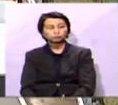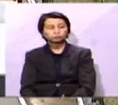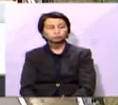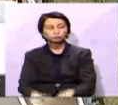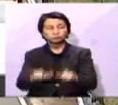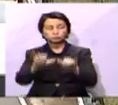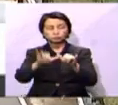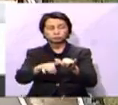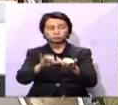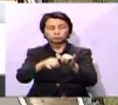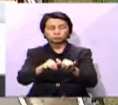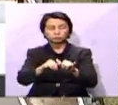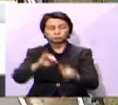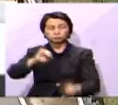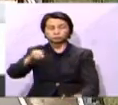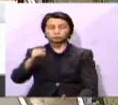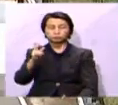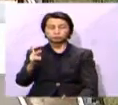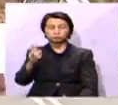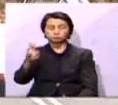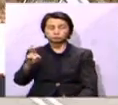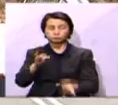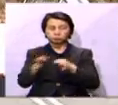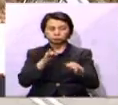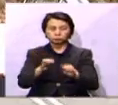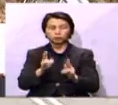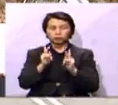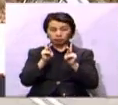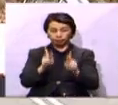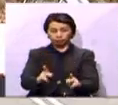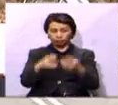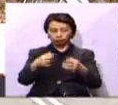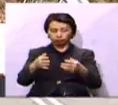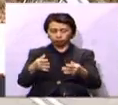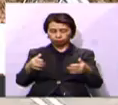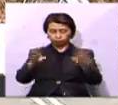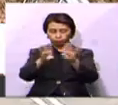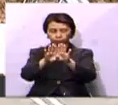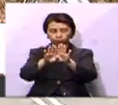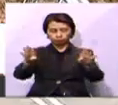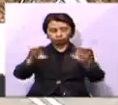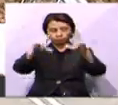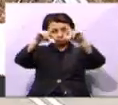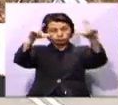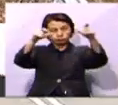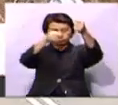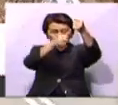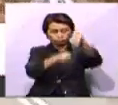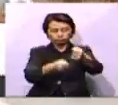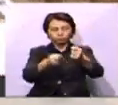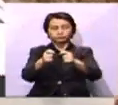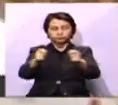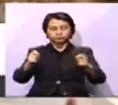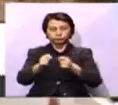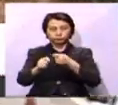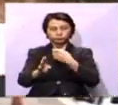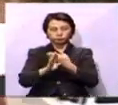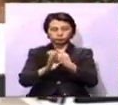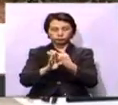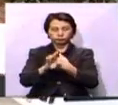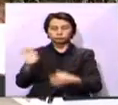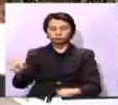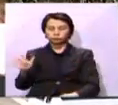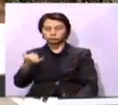Jurutera Daerah JKR Jonathan Gisong menjelaskan pihaknya telah memasang papan tanda amaran di lokasi kejadian. Beliau yang